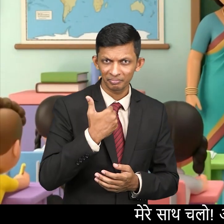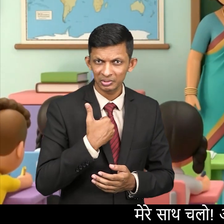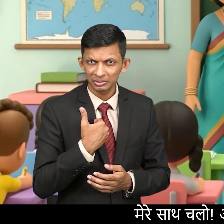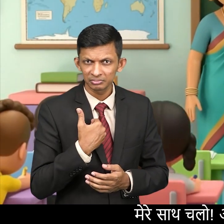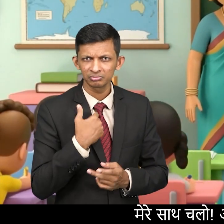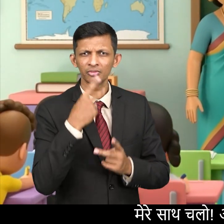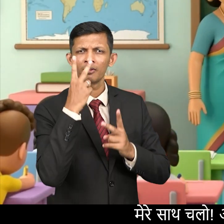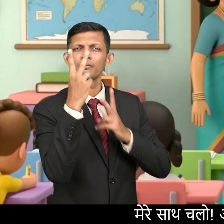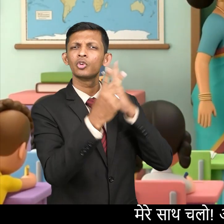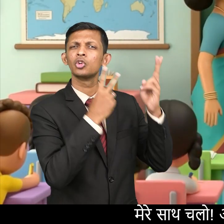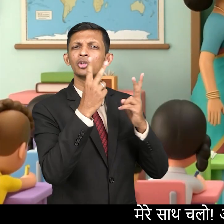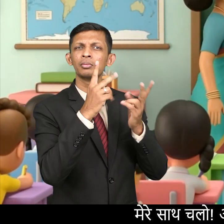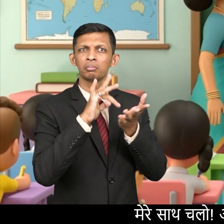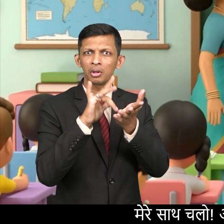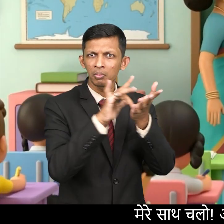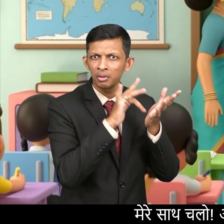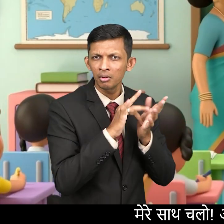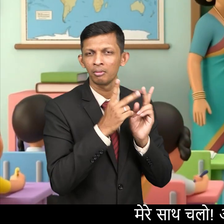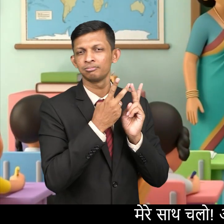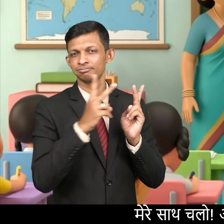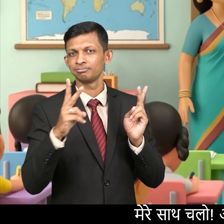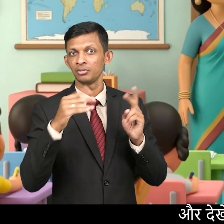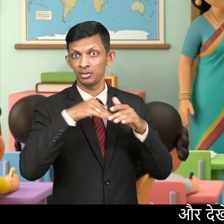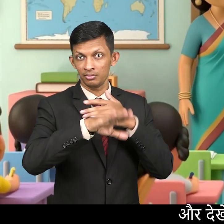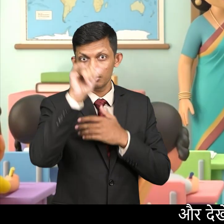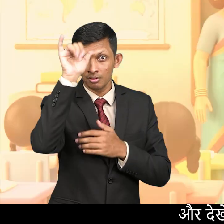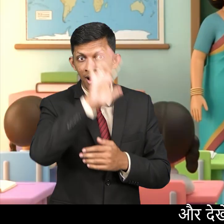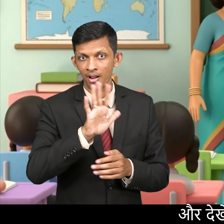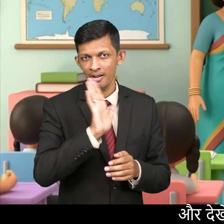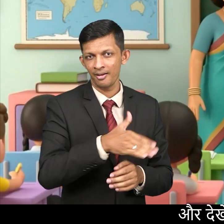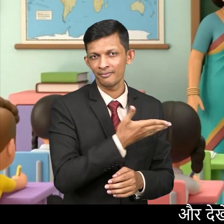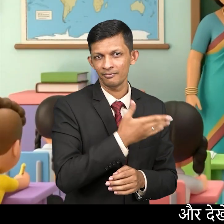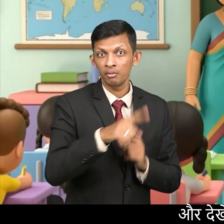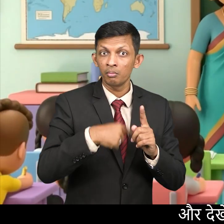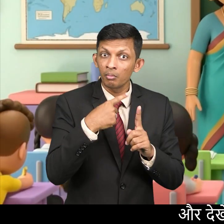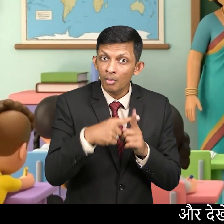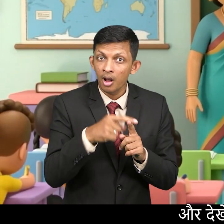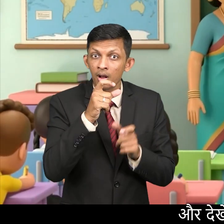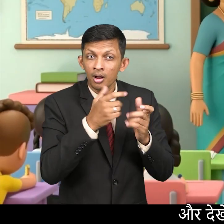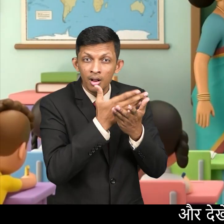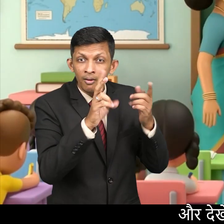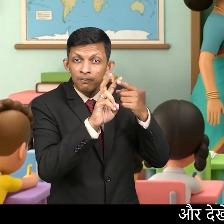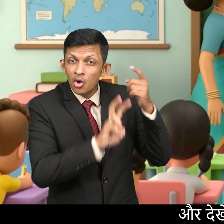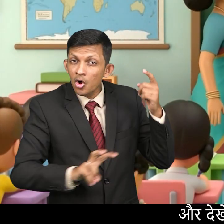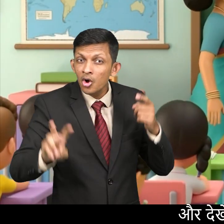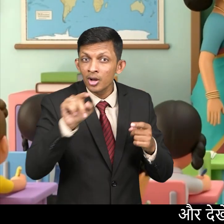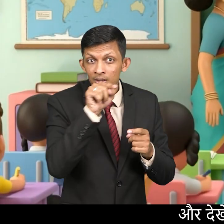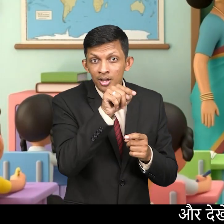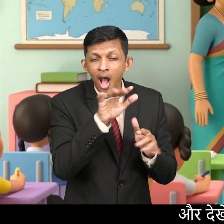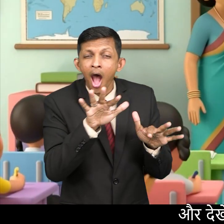मेरे साथ चलो, आइए भारत के विभिन्न स्थानों की यात्रा करें और देखें कि वहाँ लोग कैसे यात्रा करते